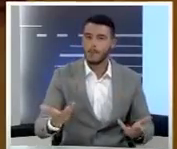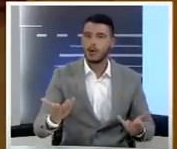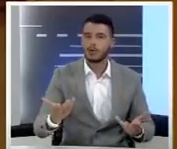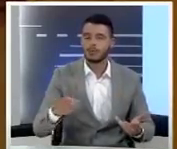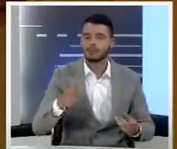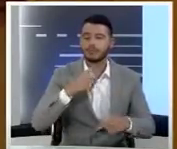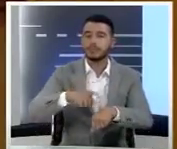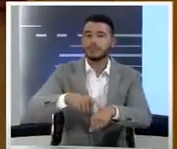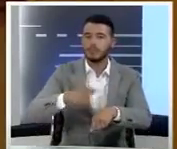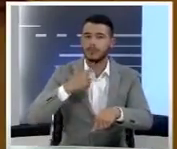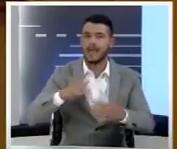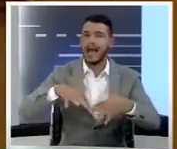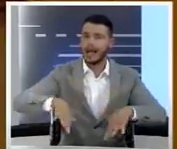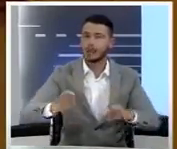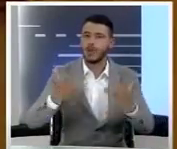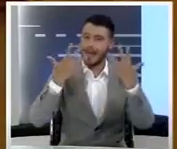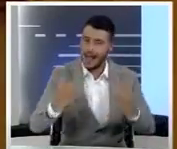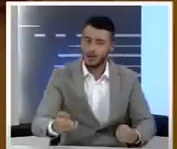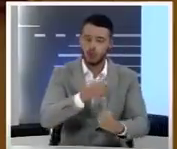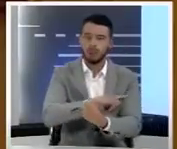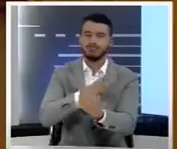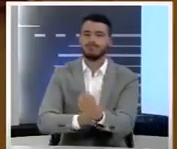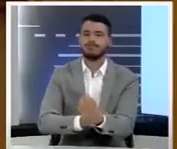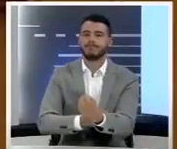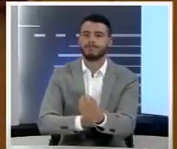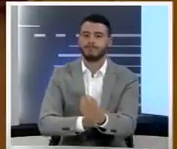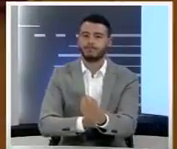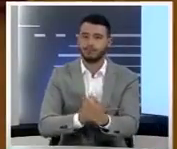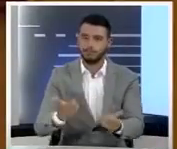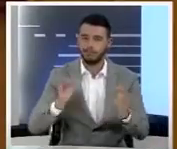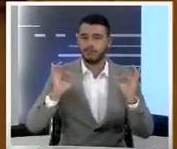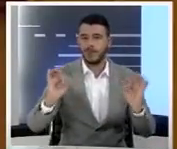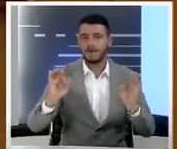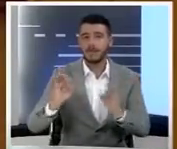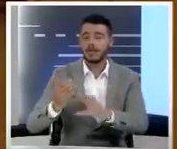όπλα. Έχουμε δημιουργήσει προϋποθέσεις θετικές που μπορούμε να αξιοποιήσουμε, όπως είπα,